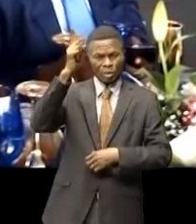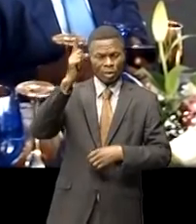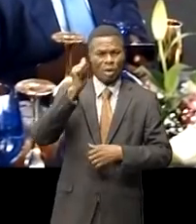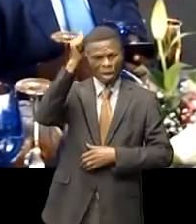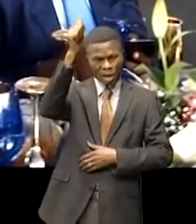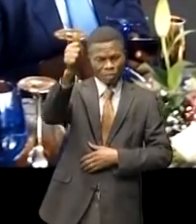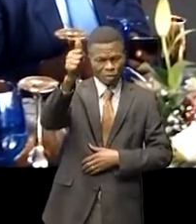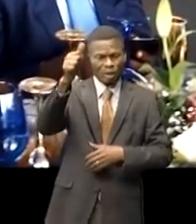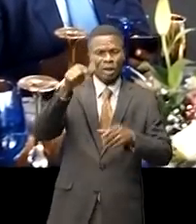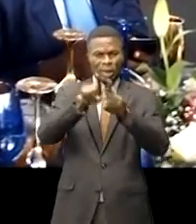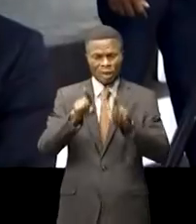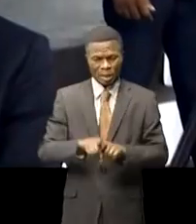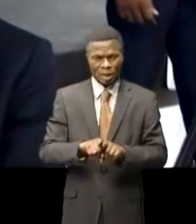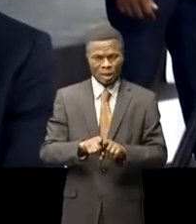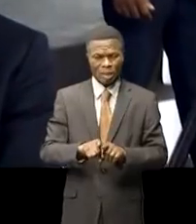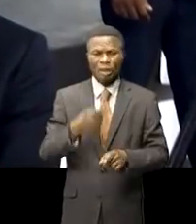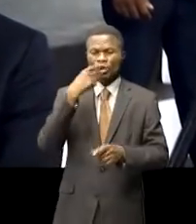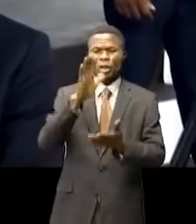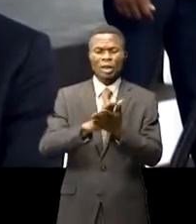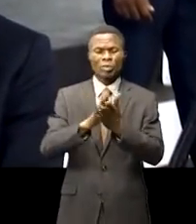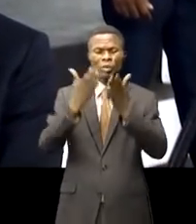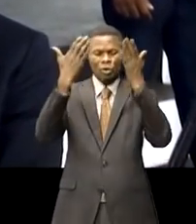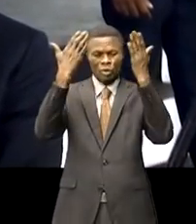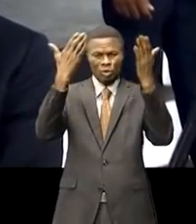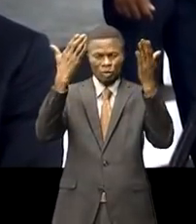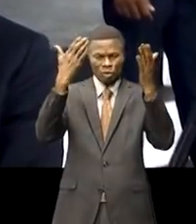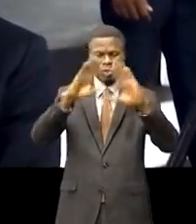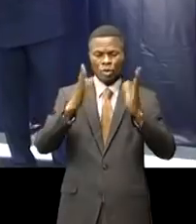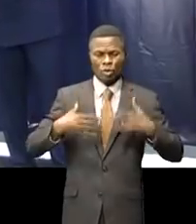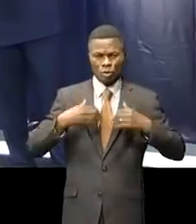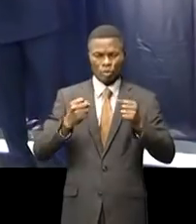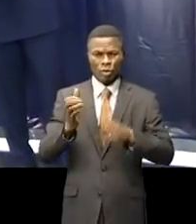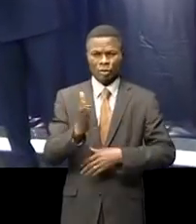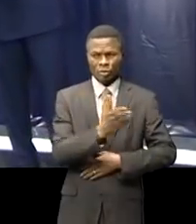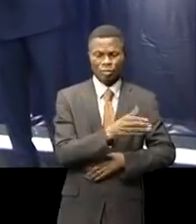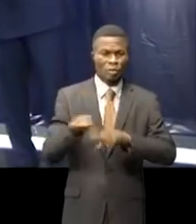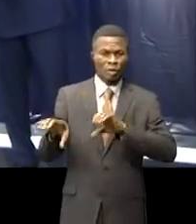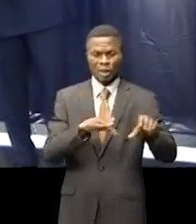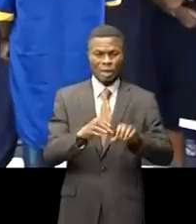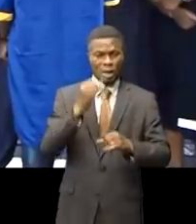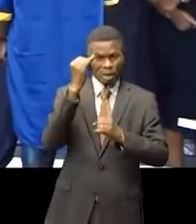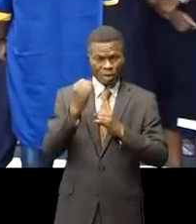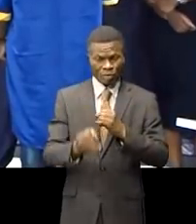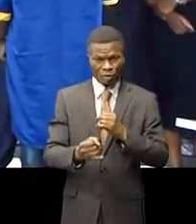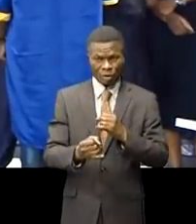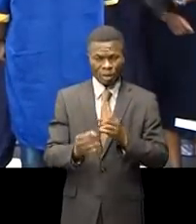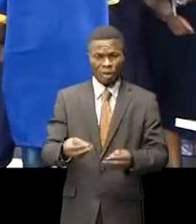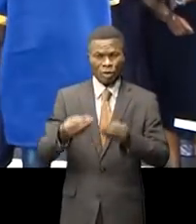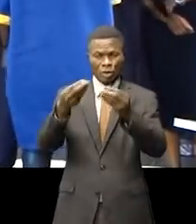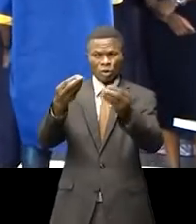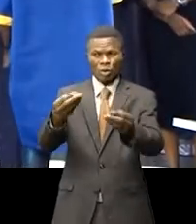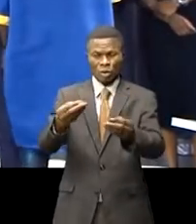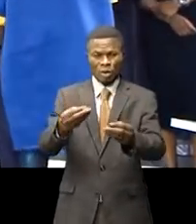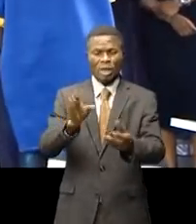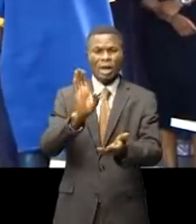et à rendre toujours grâce à l'éternel dieu tout puissant la cérémonie s'est clôturée par la remise de bourses